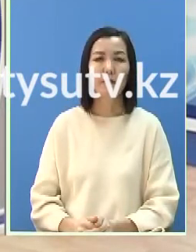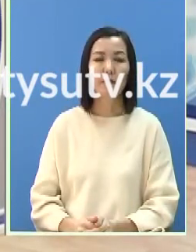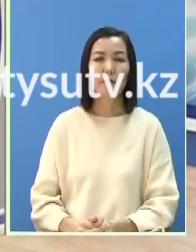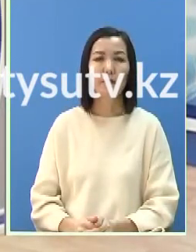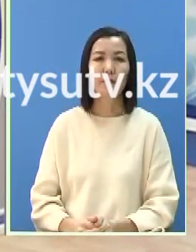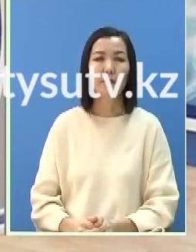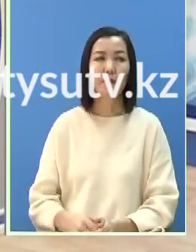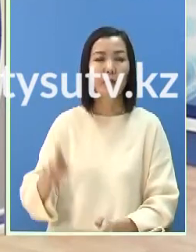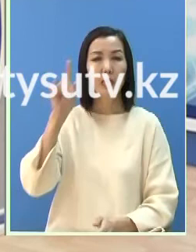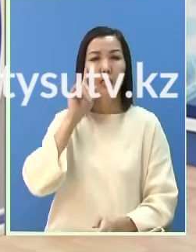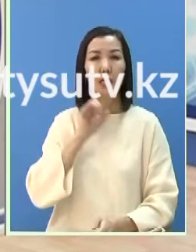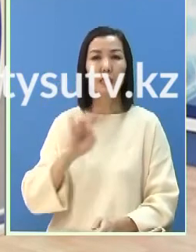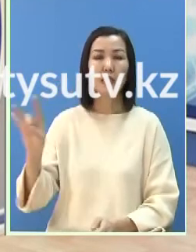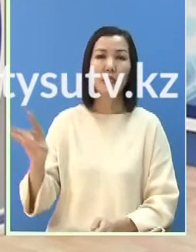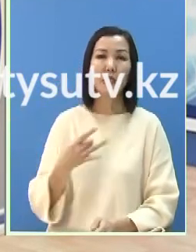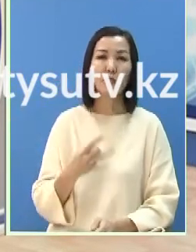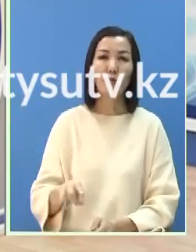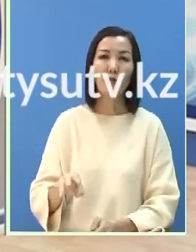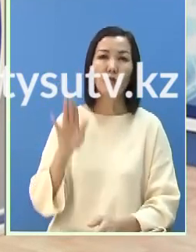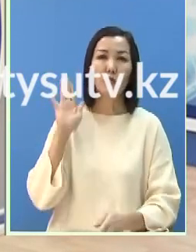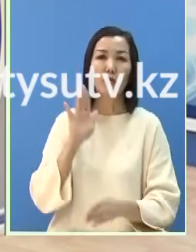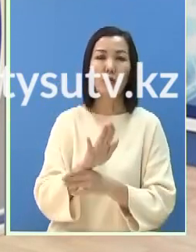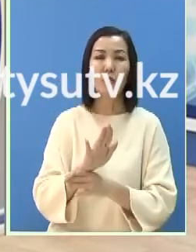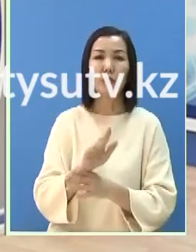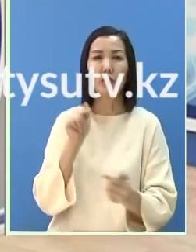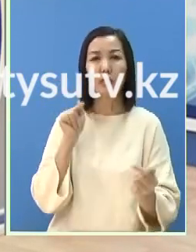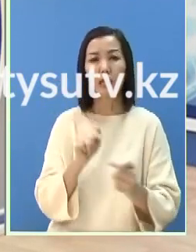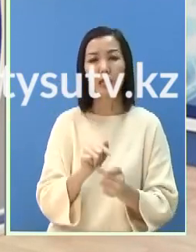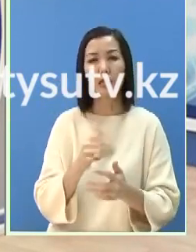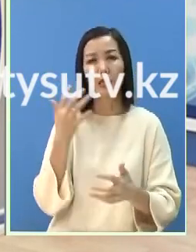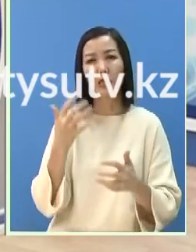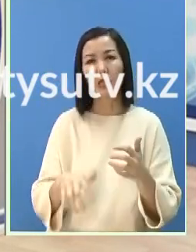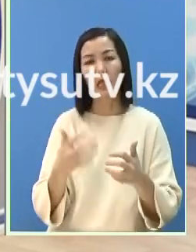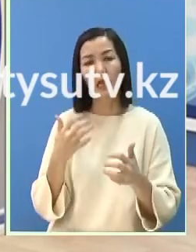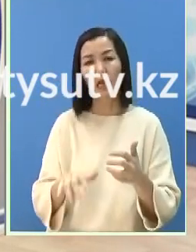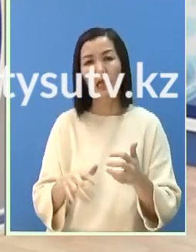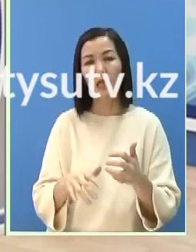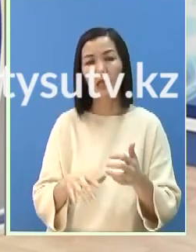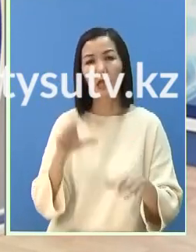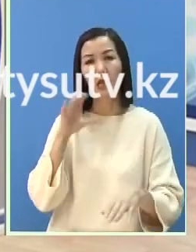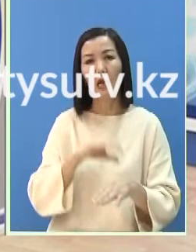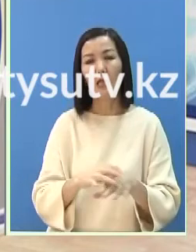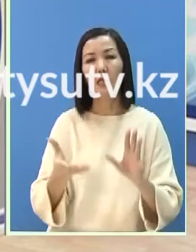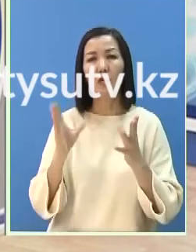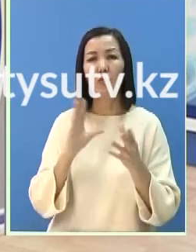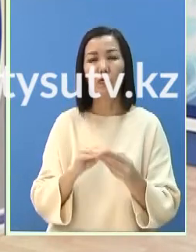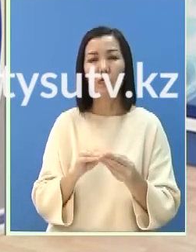жаңағы Қазақстан Республикасы үкіметі қаулысына сәйкес делдалдық схемаларды анықтау бойынша